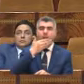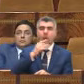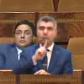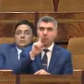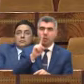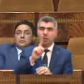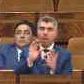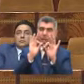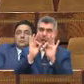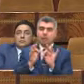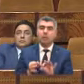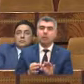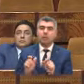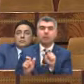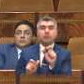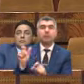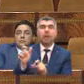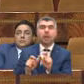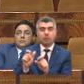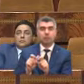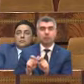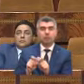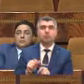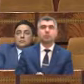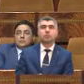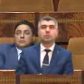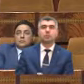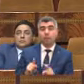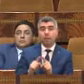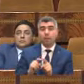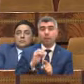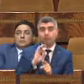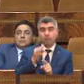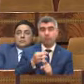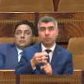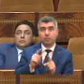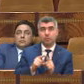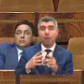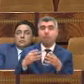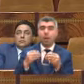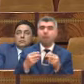العدد الكبير ديال هاد الناس يعني وصلوا واحد العدد كبير، وعطوا مثال براكش يعني